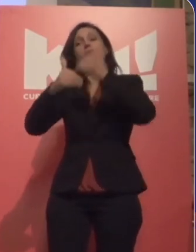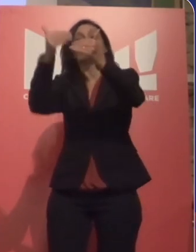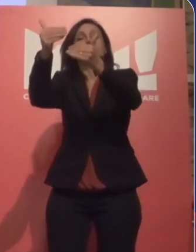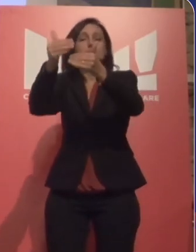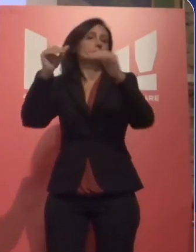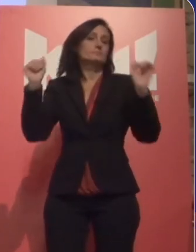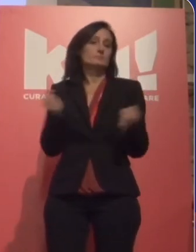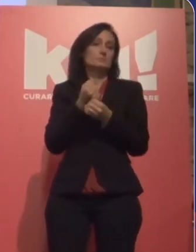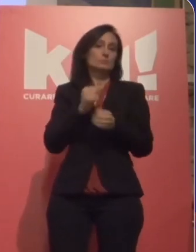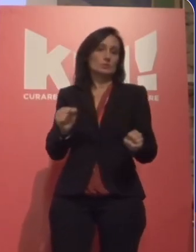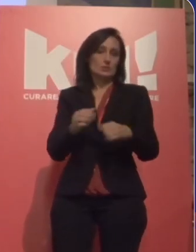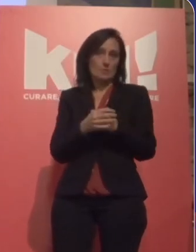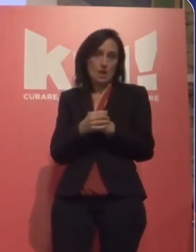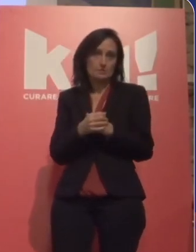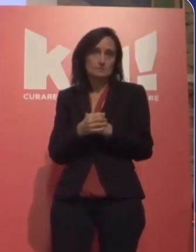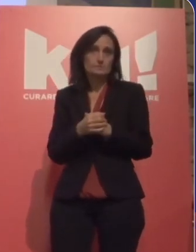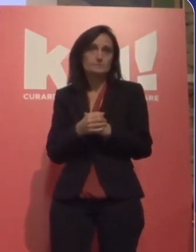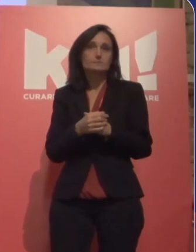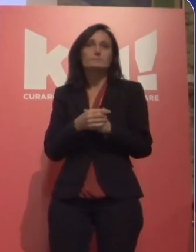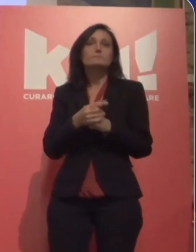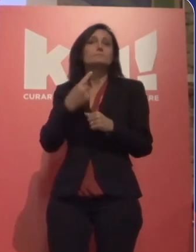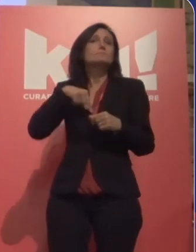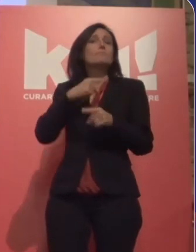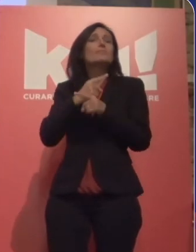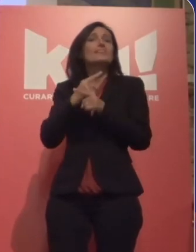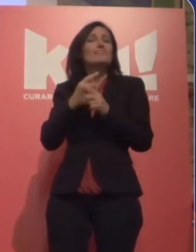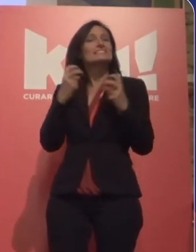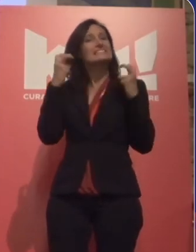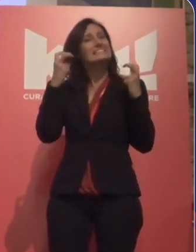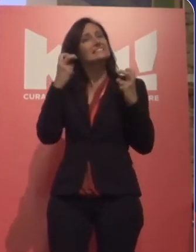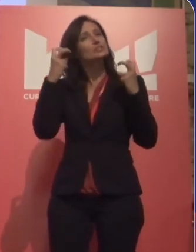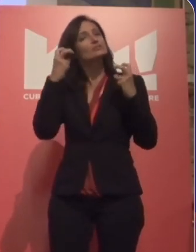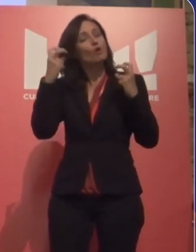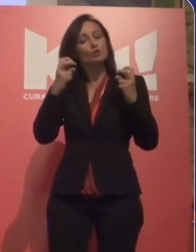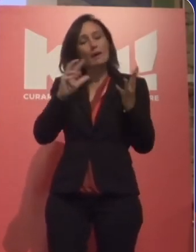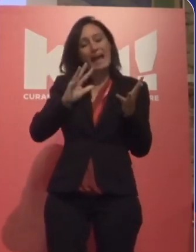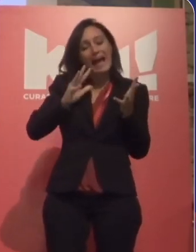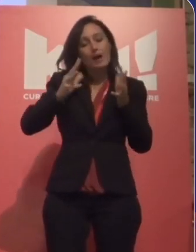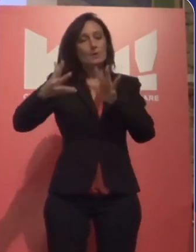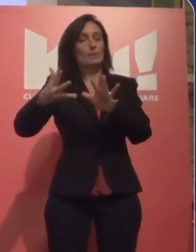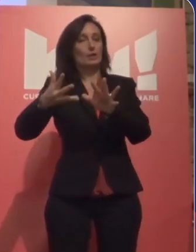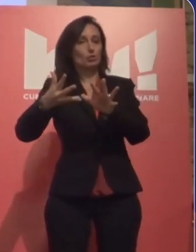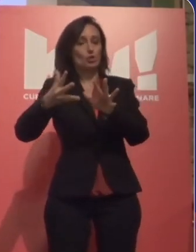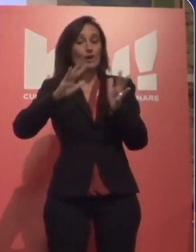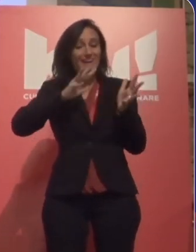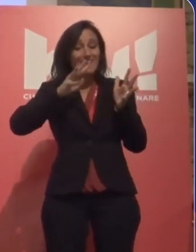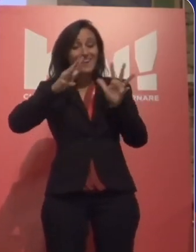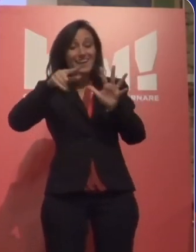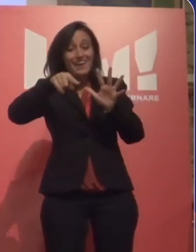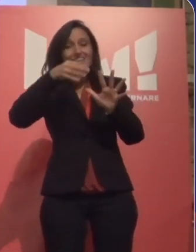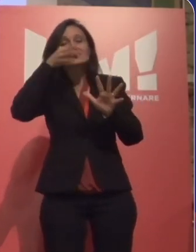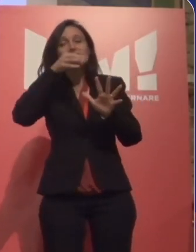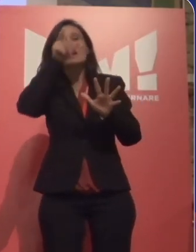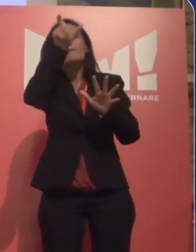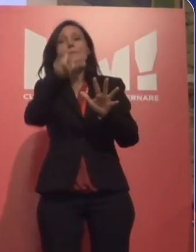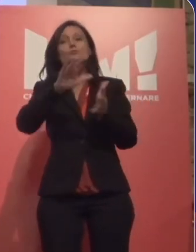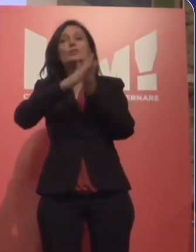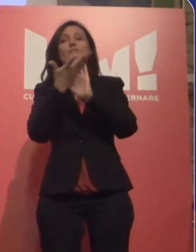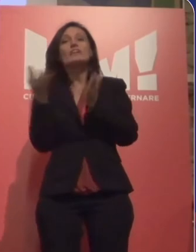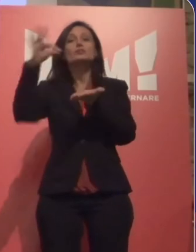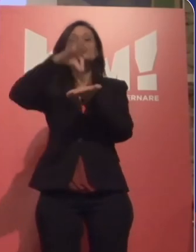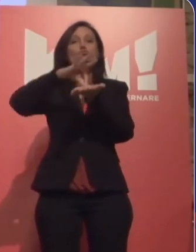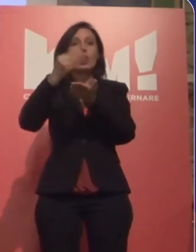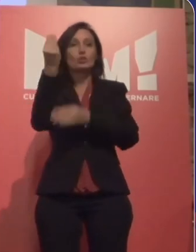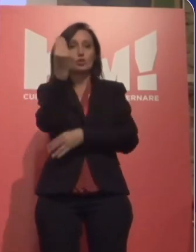gigantesco sforzo di cambiamento che metta molto di più al centro la persona e penso che chi opera